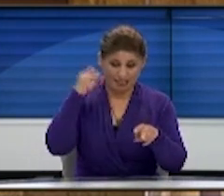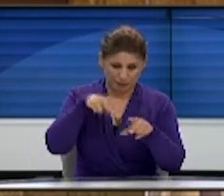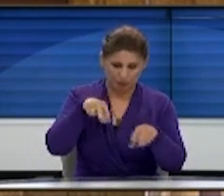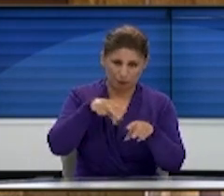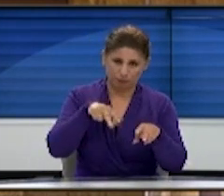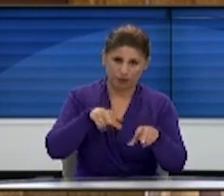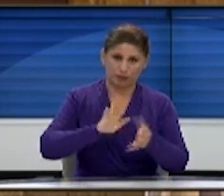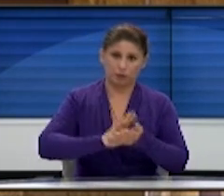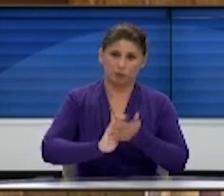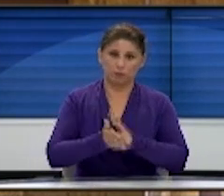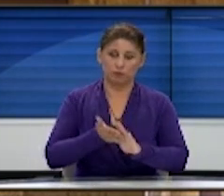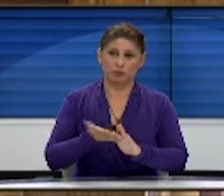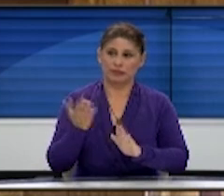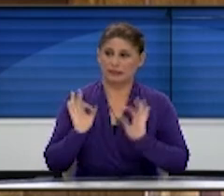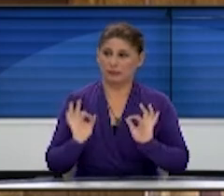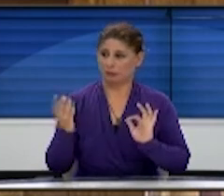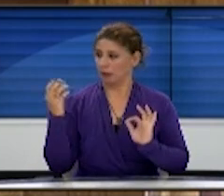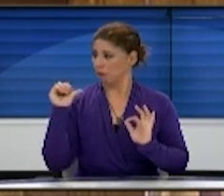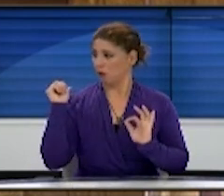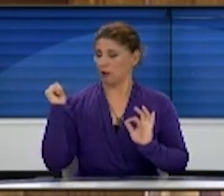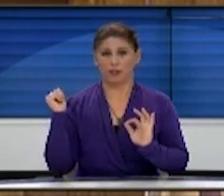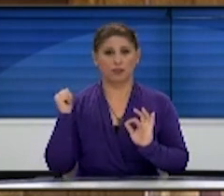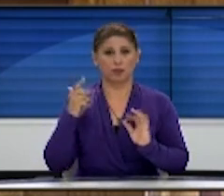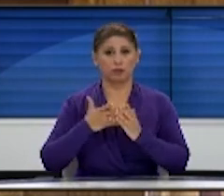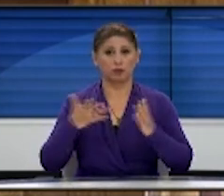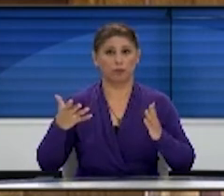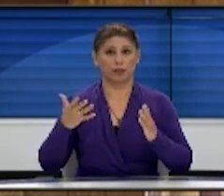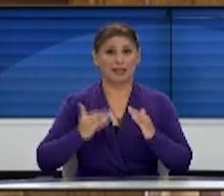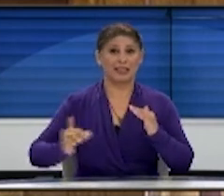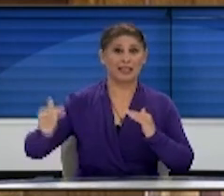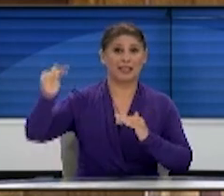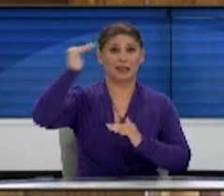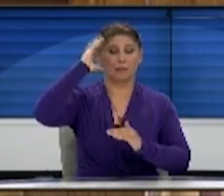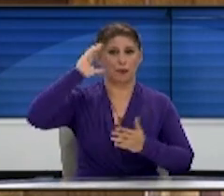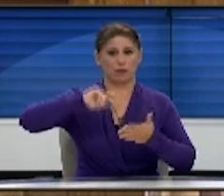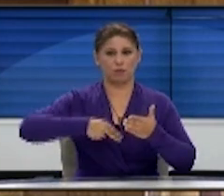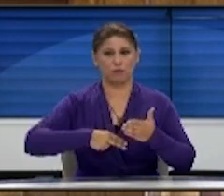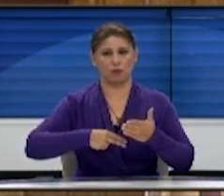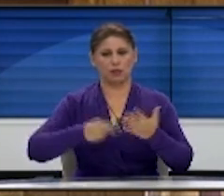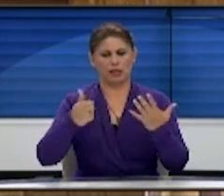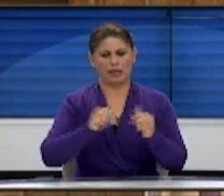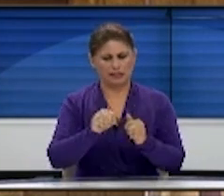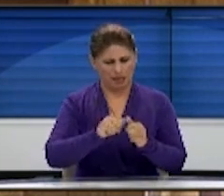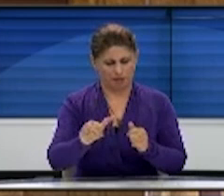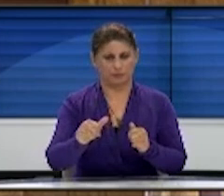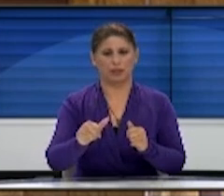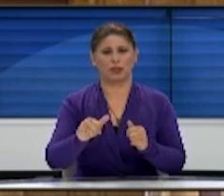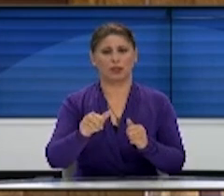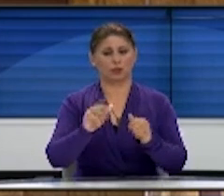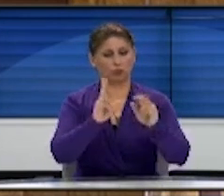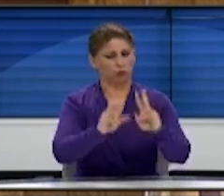ενισχυμένη που τέλειωσε τυπικά προχτές, έχουμε το μεγάλο υπερμνημόνιο πλέον. Τα εξάμηνα,